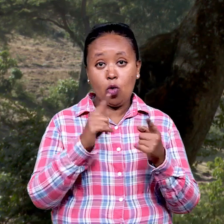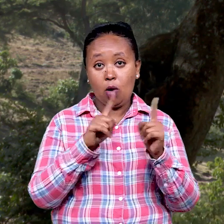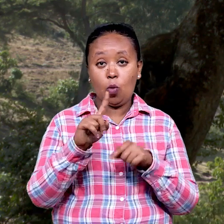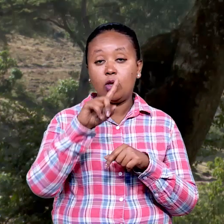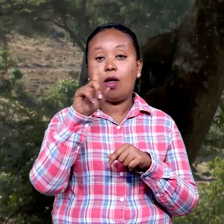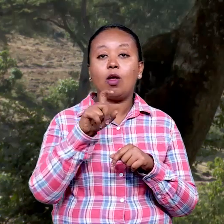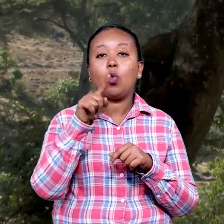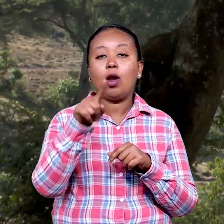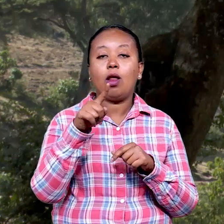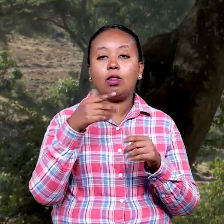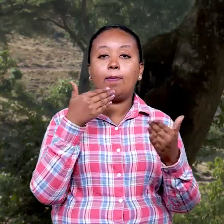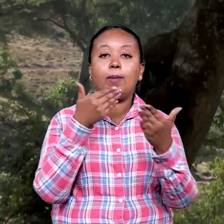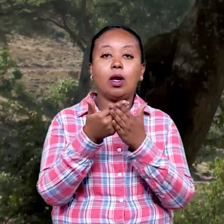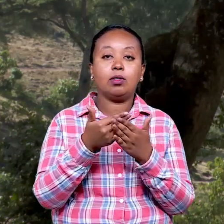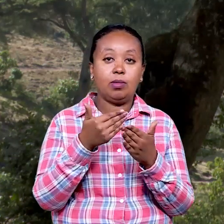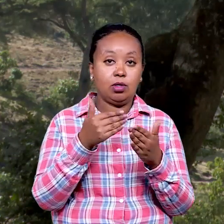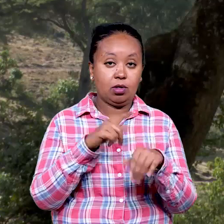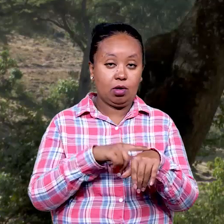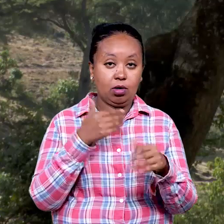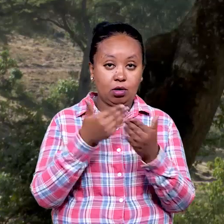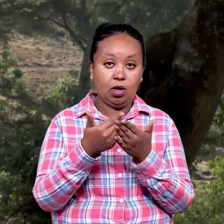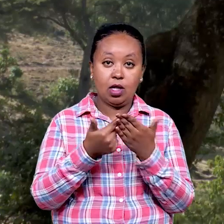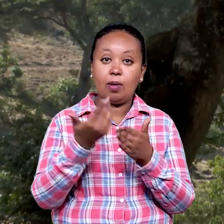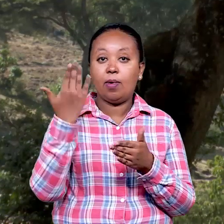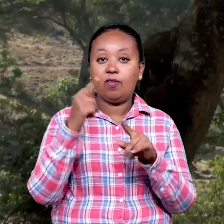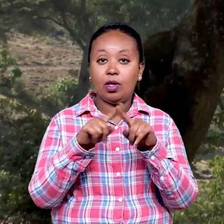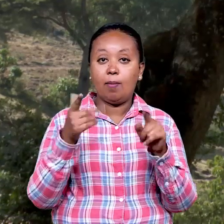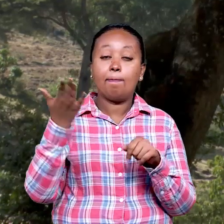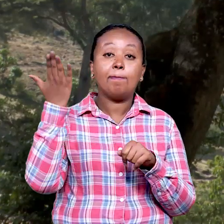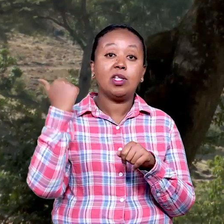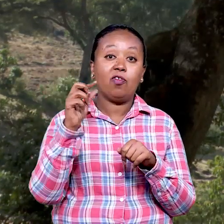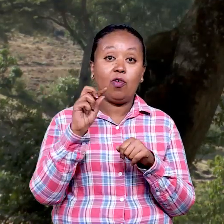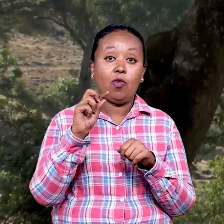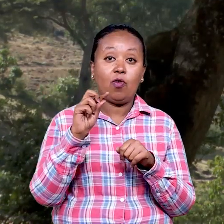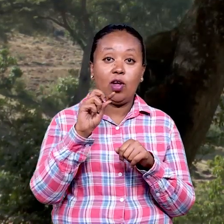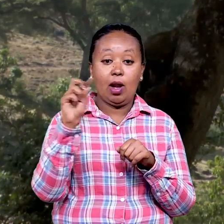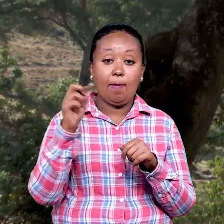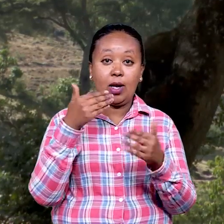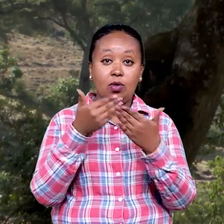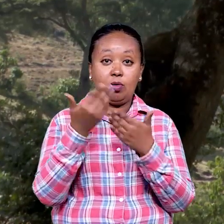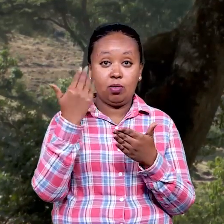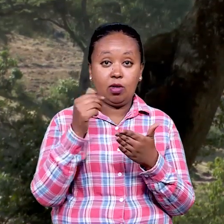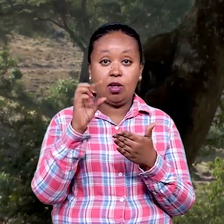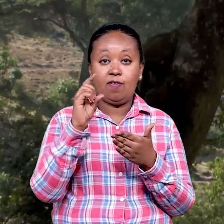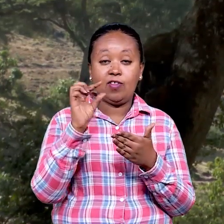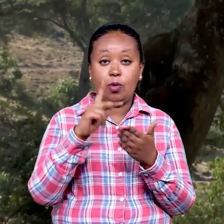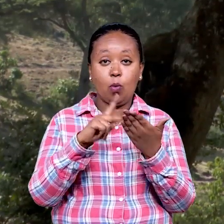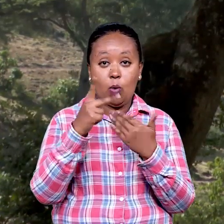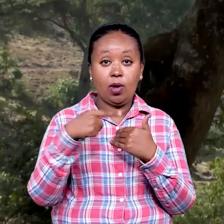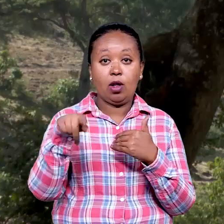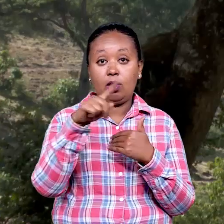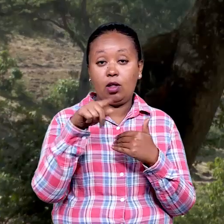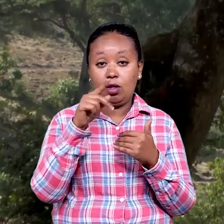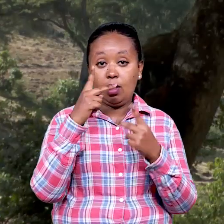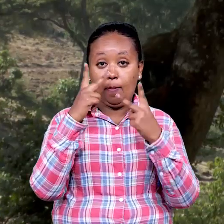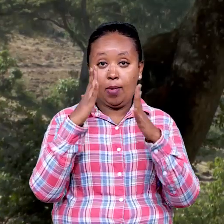አሁን ደግሞ ጥያቄ ወደ እናንተ የምናደርስበት ሰዓት ላይ ደርሰናል። ከዛ በፊት ግን ባሳለፍነው ቅዳሜ ቀርቦ በነበረው የፍትህ አምባ ፕሮግራማችን